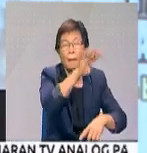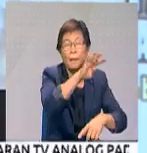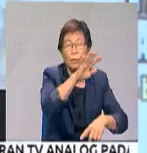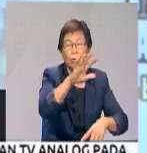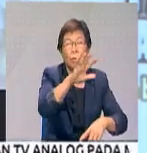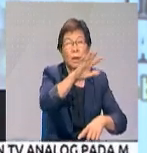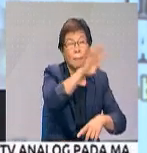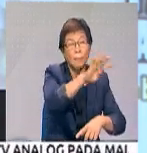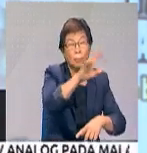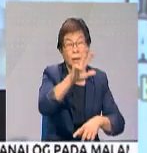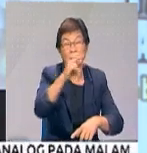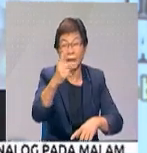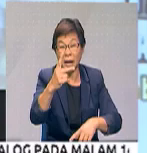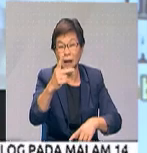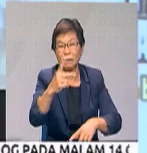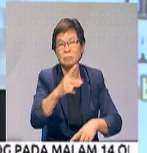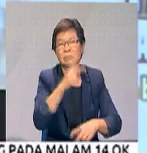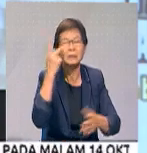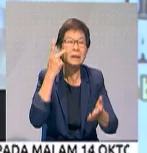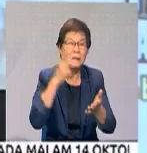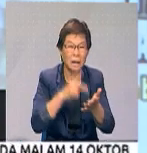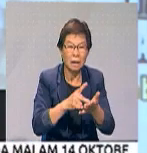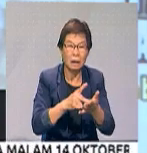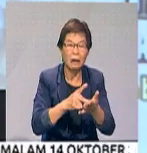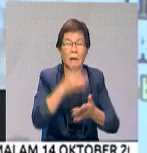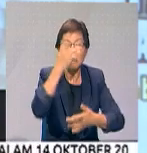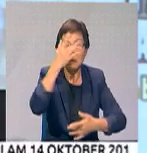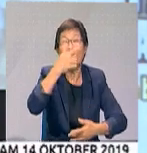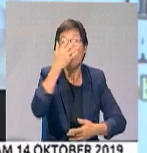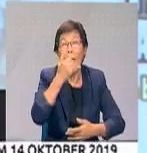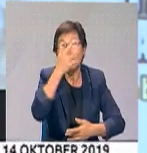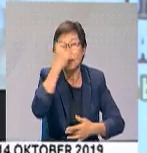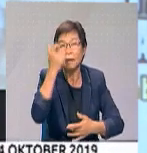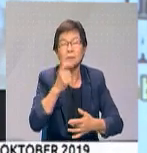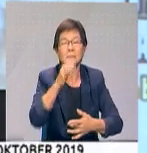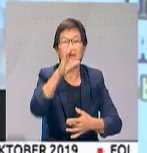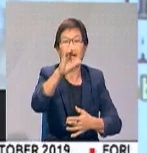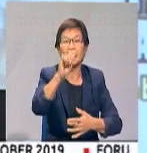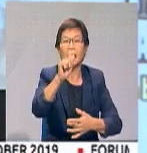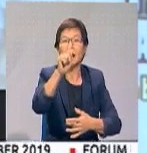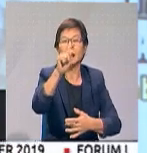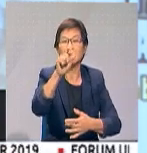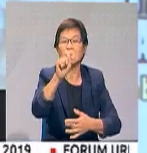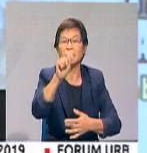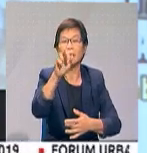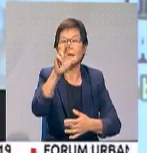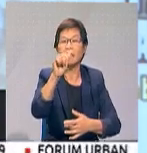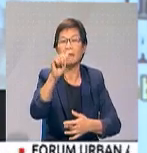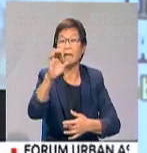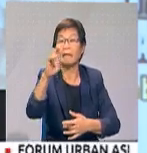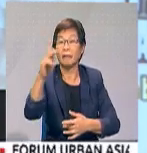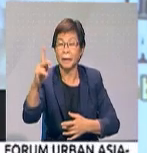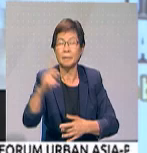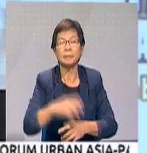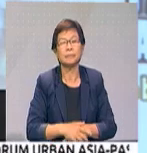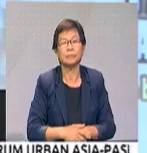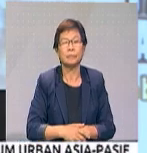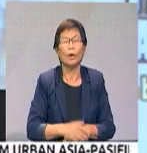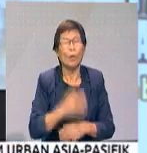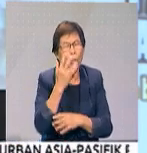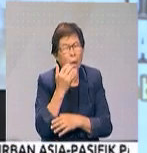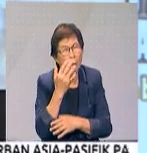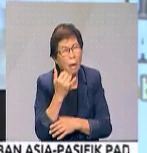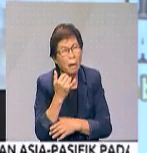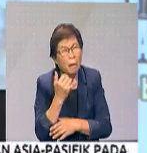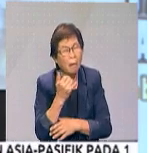43,000 darinya dikenal pasti berpunca daripada katarak. Penyebab utama kebutaan